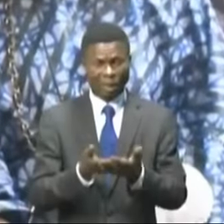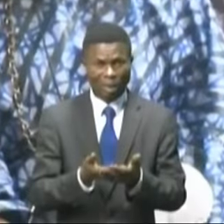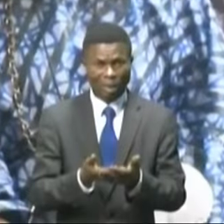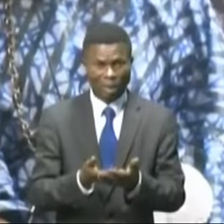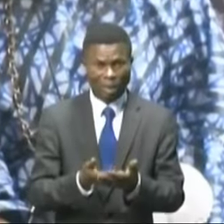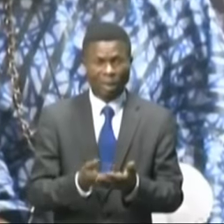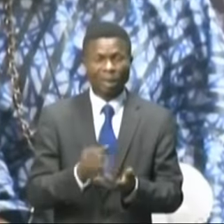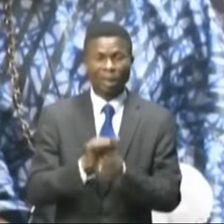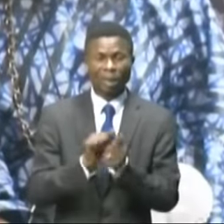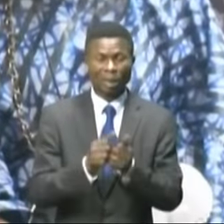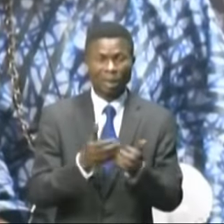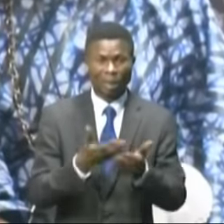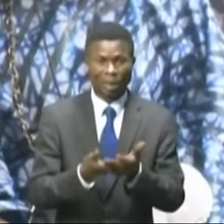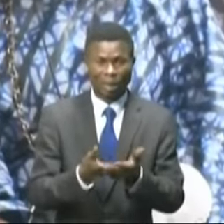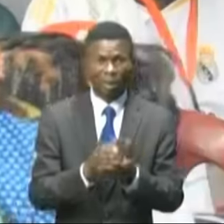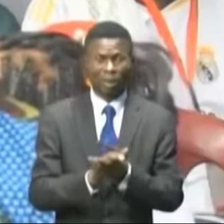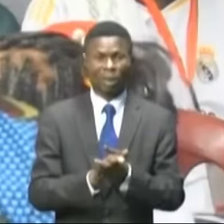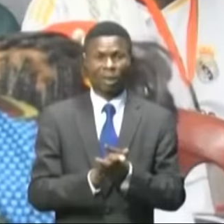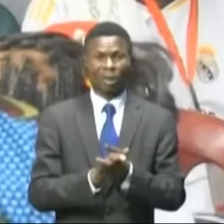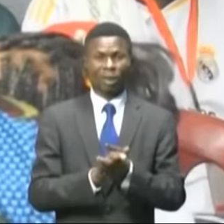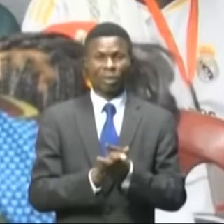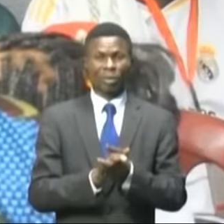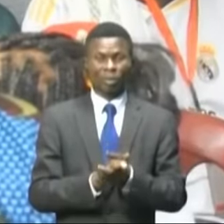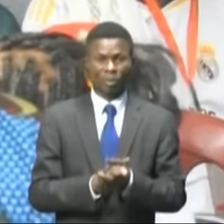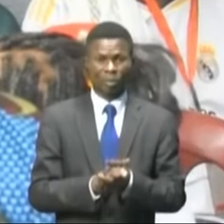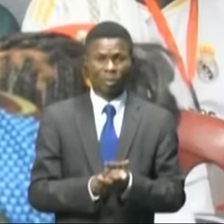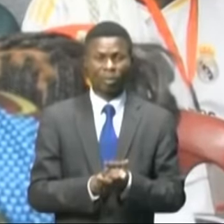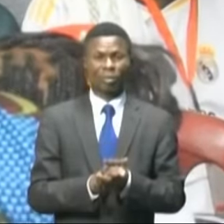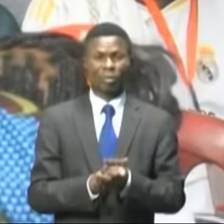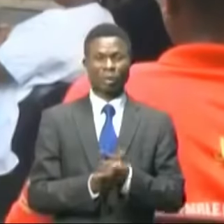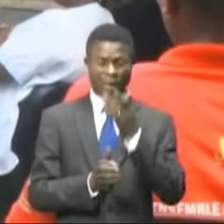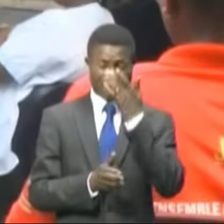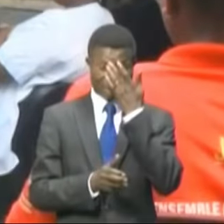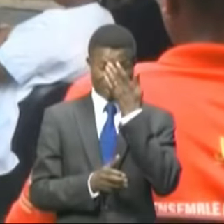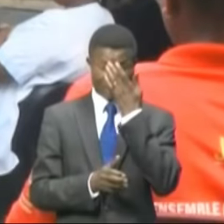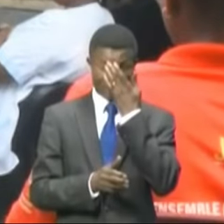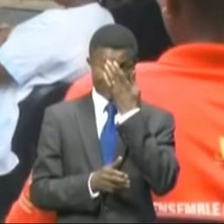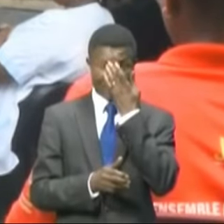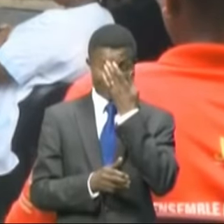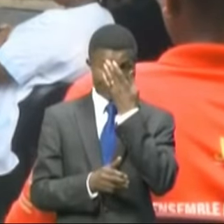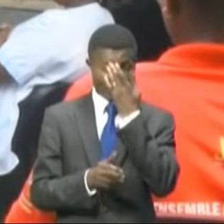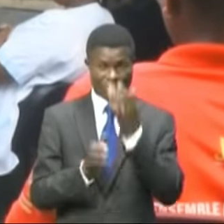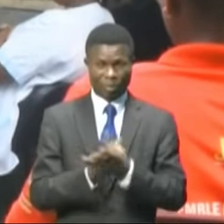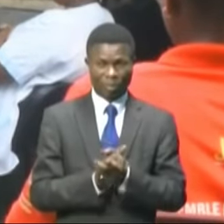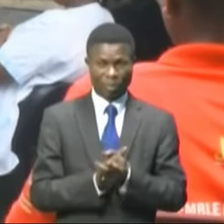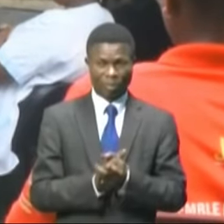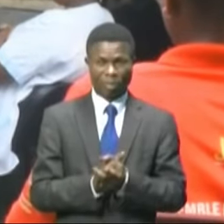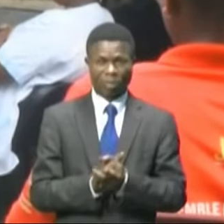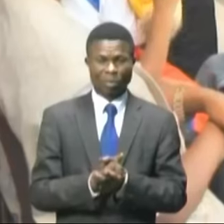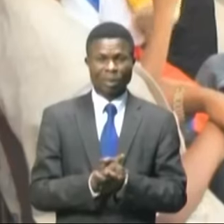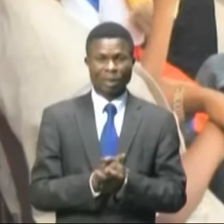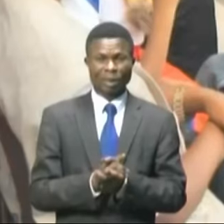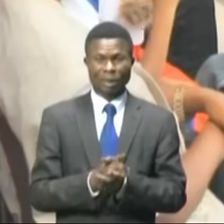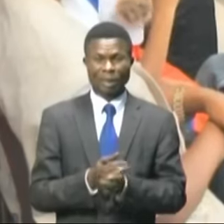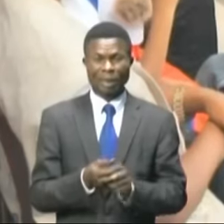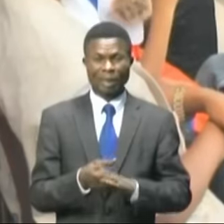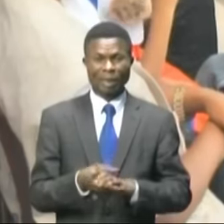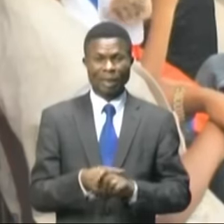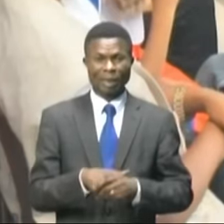SIDA leur place dans la société. Au cours d'une journée de partage, l'excellence de vulnérable